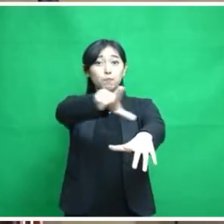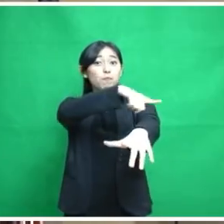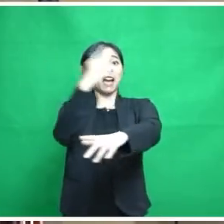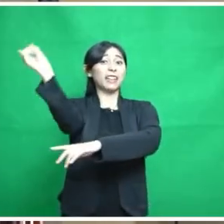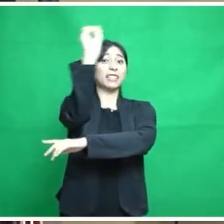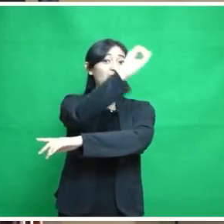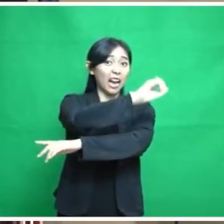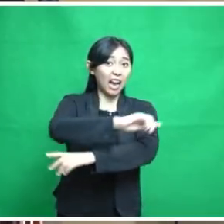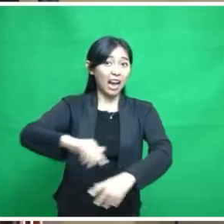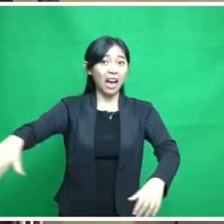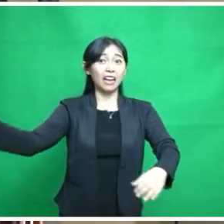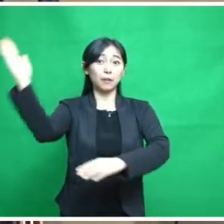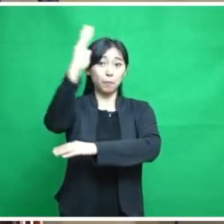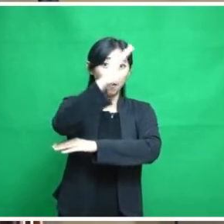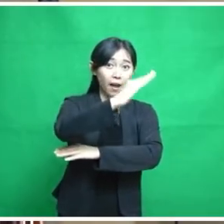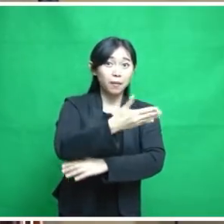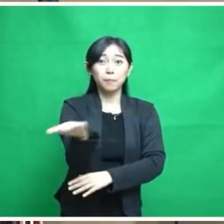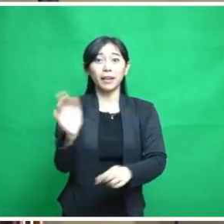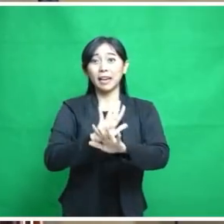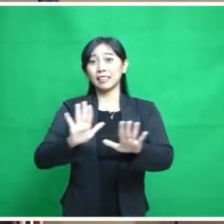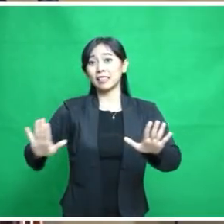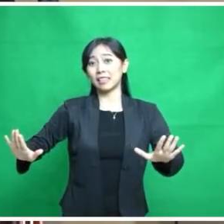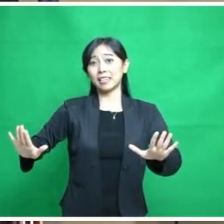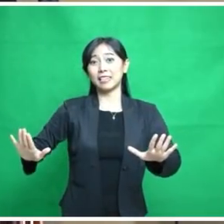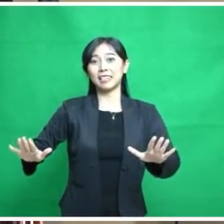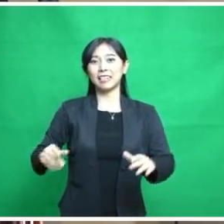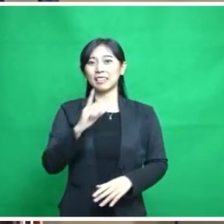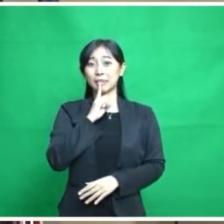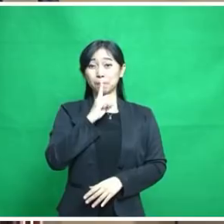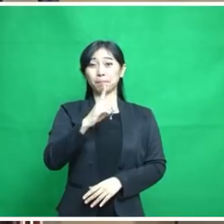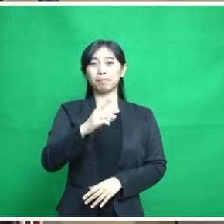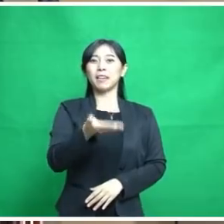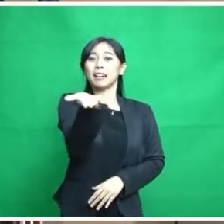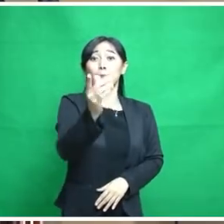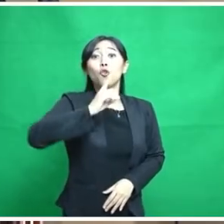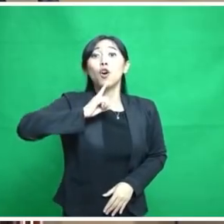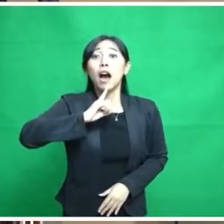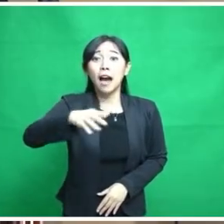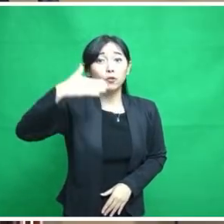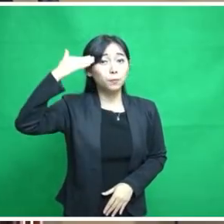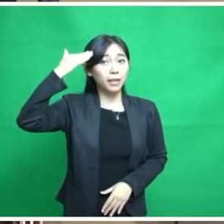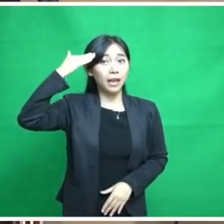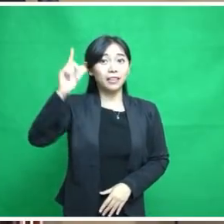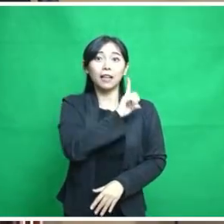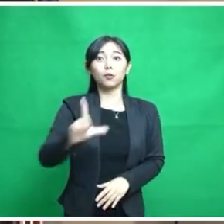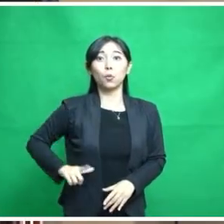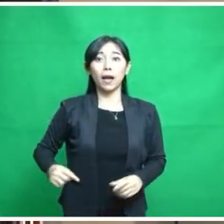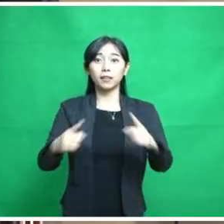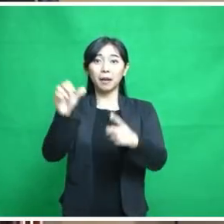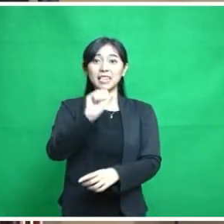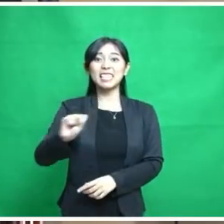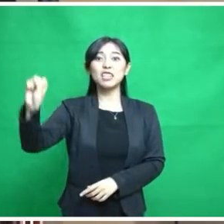sepanjang malam, mereka tidak akan pernah berdiam diri. Hai kamu yang harus mengingatkan Tuhan kepada